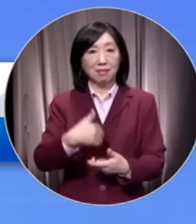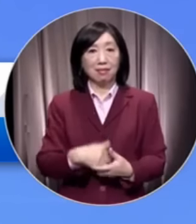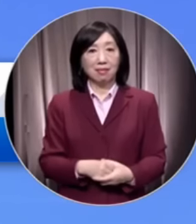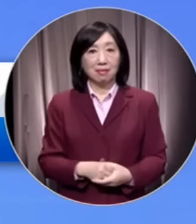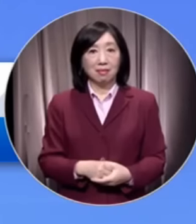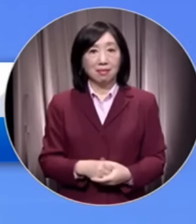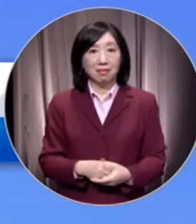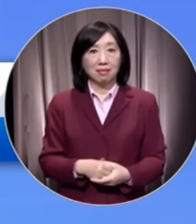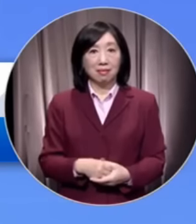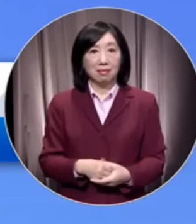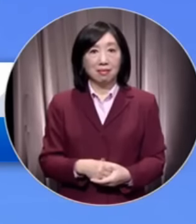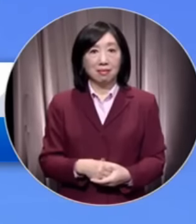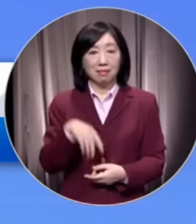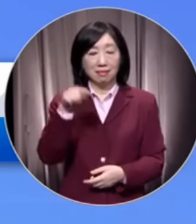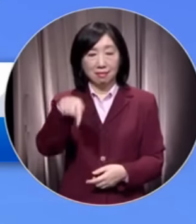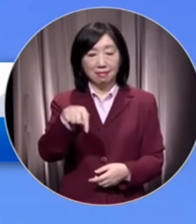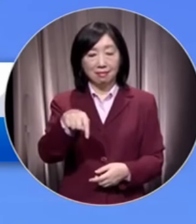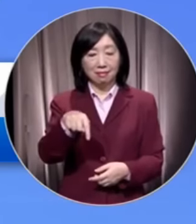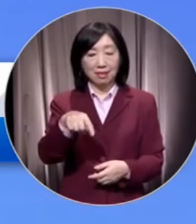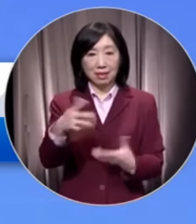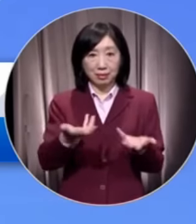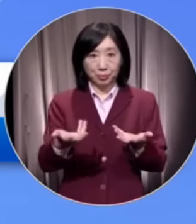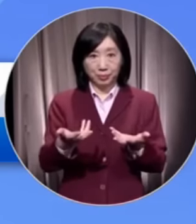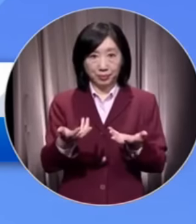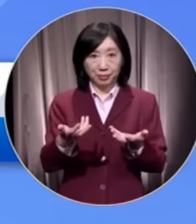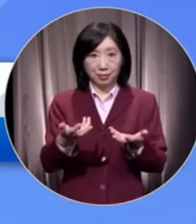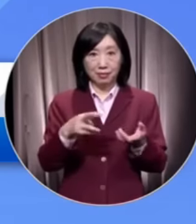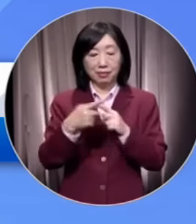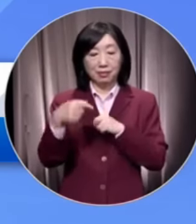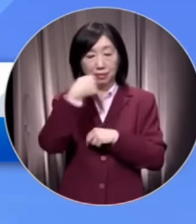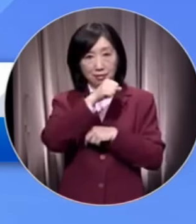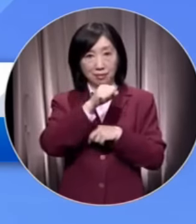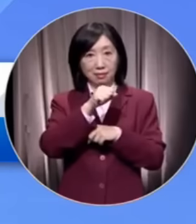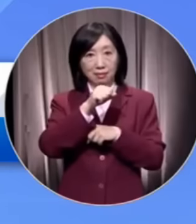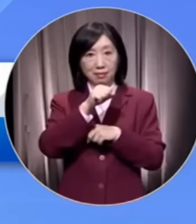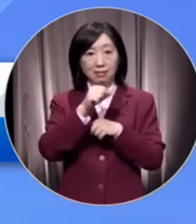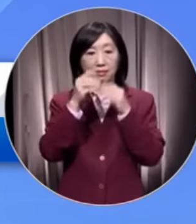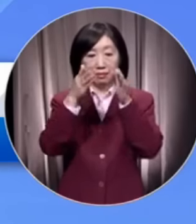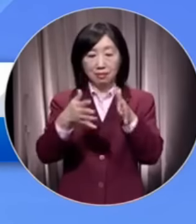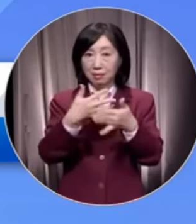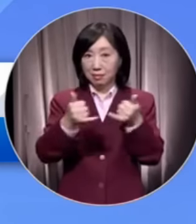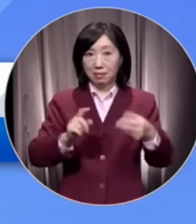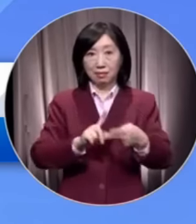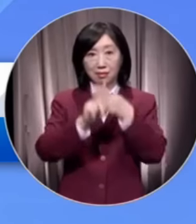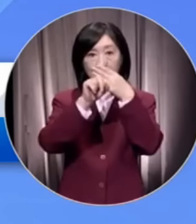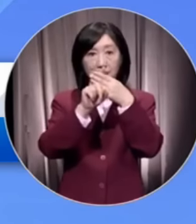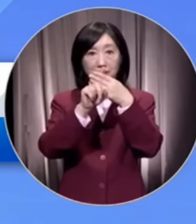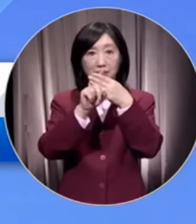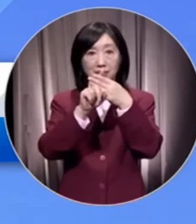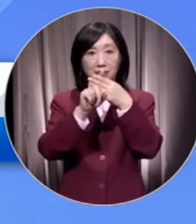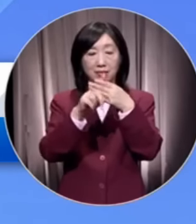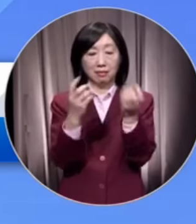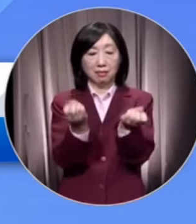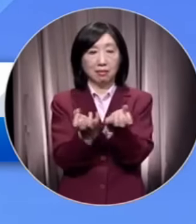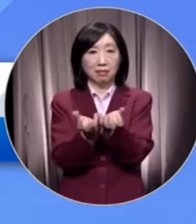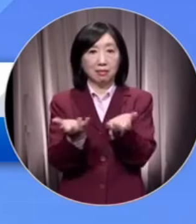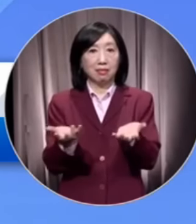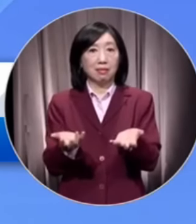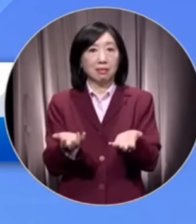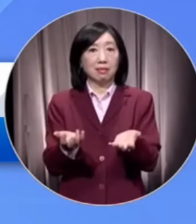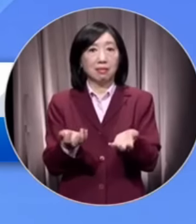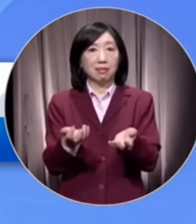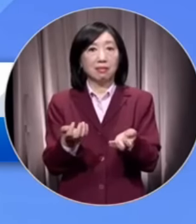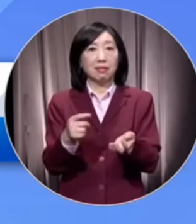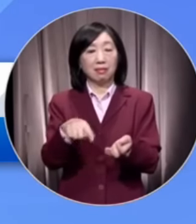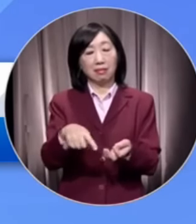问题，这个问题点到了台湾今天走向一个真正民主当中所发生的一个非常重